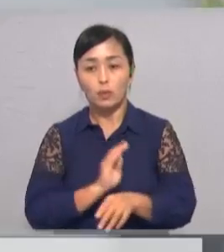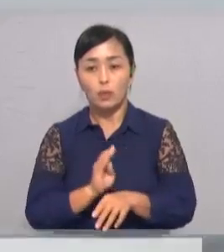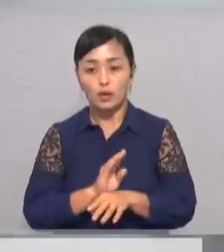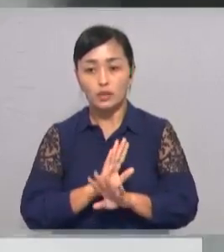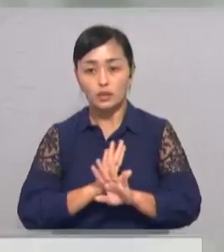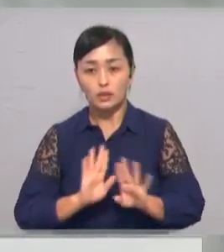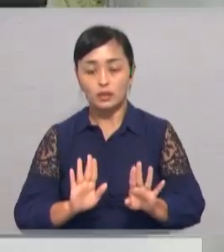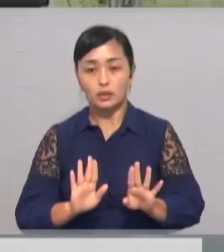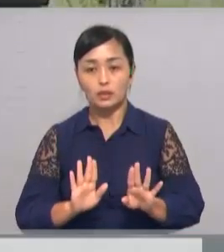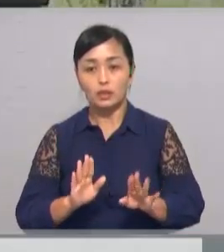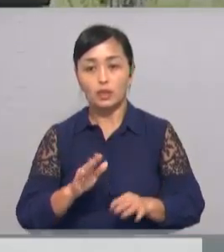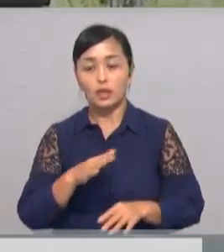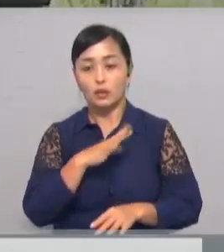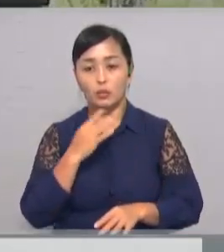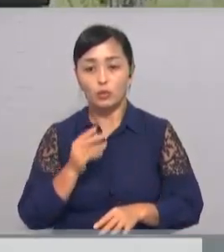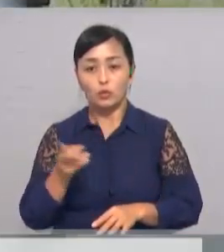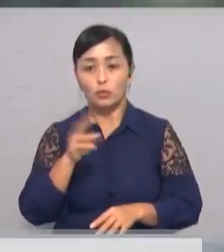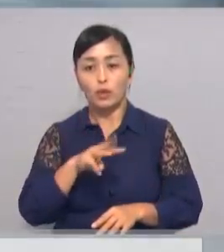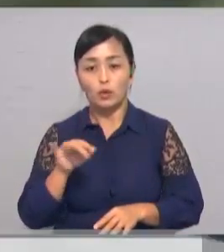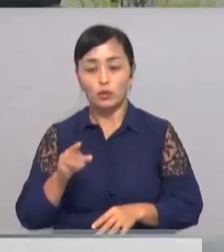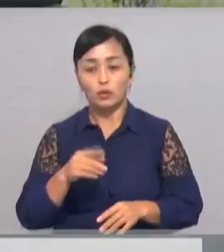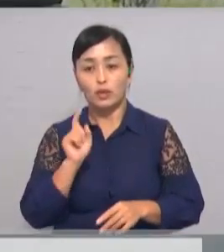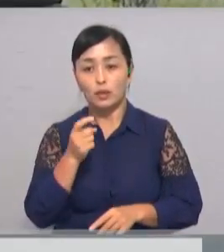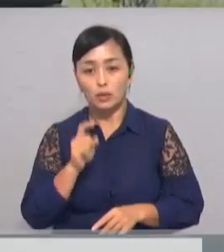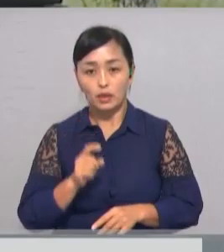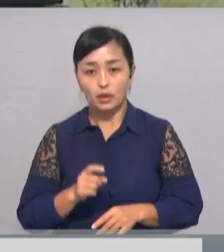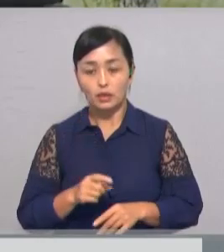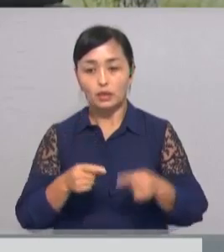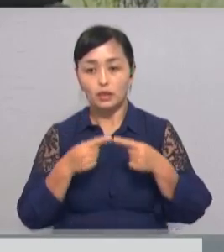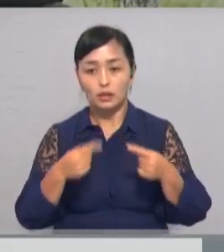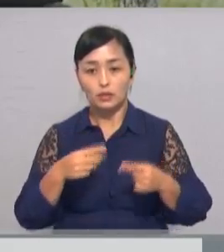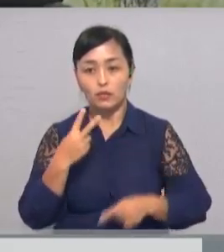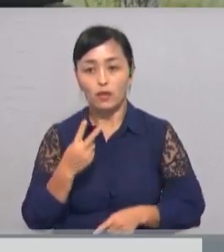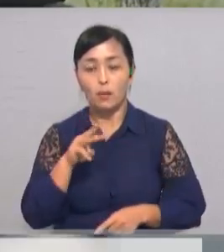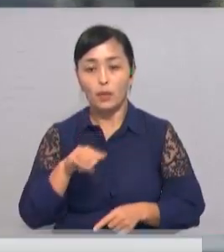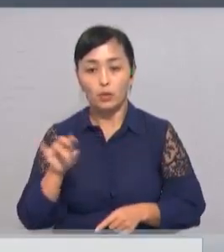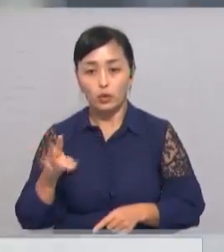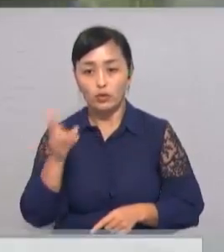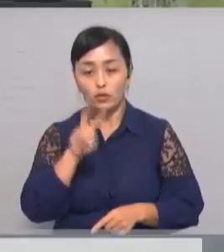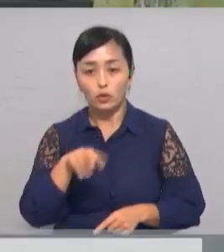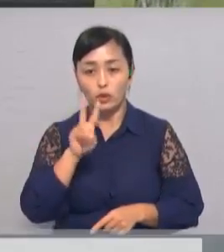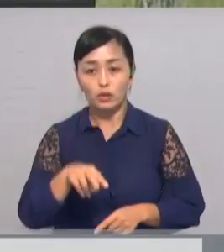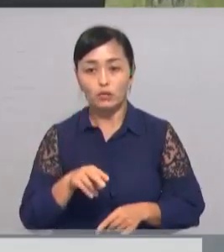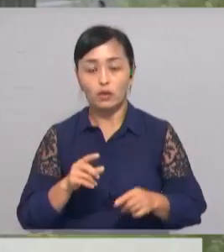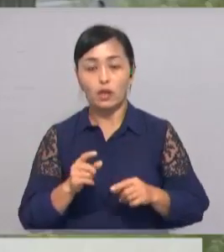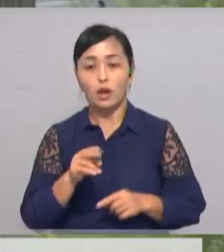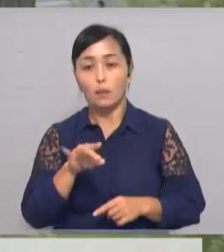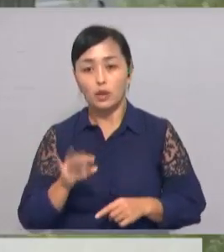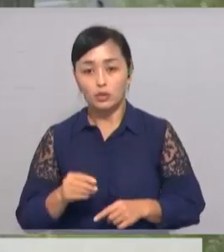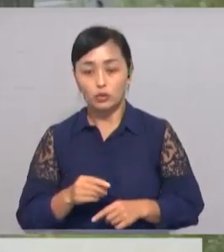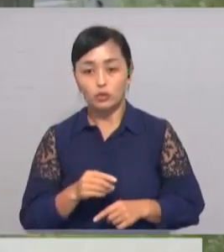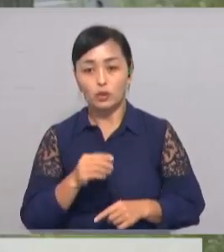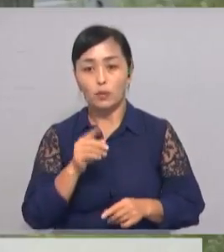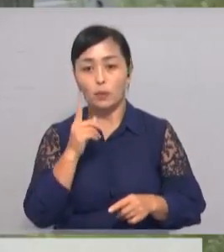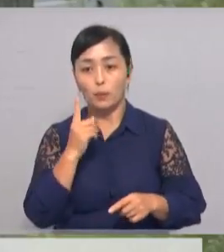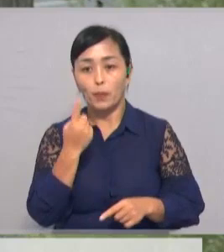сумму 4,5 миллиона долларов, производство химикатов для промышленности на сумму 2 миллиона долларов, производство почти 1,5